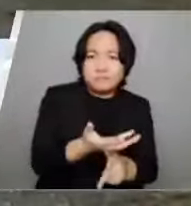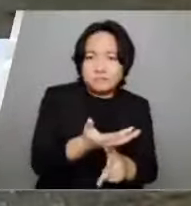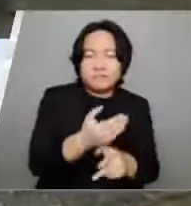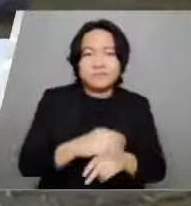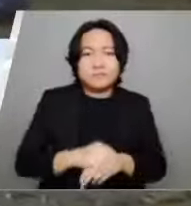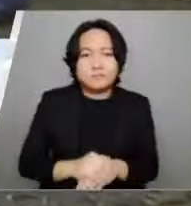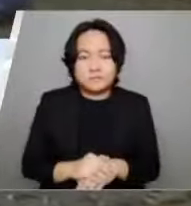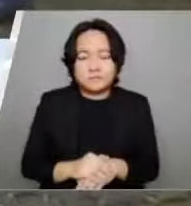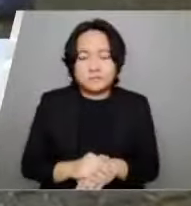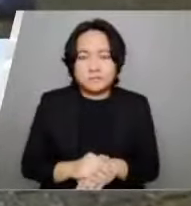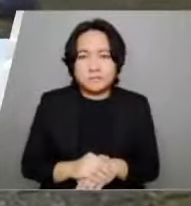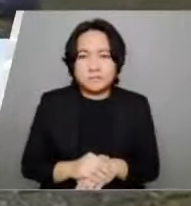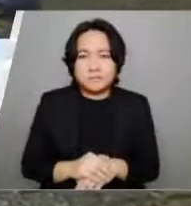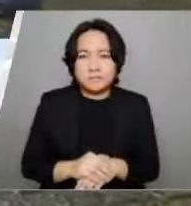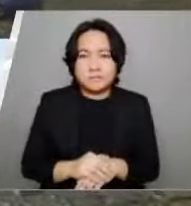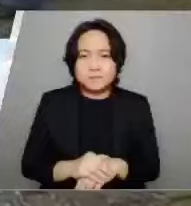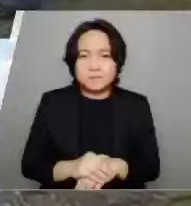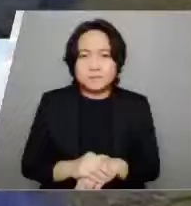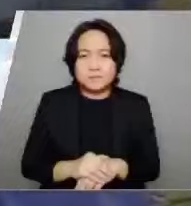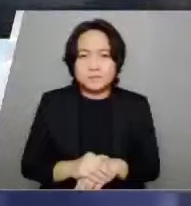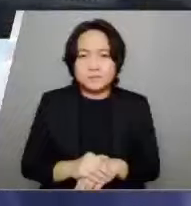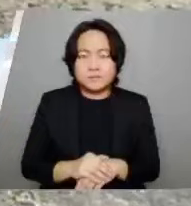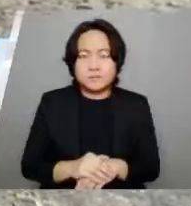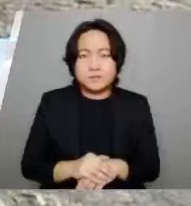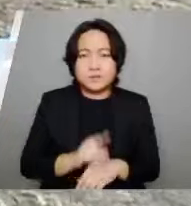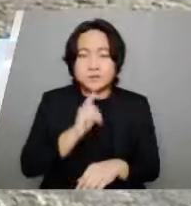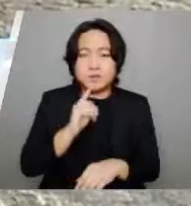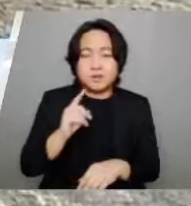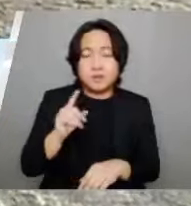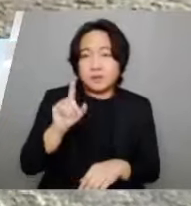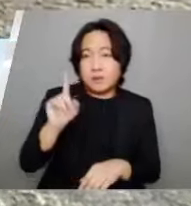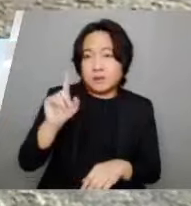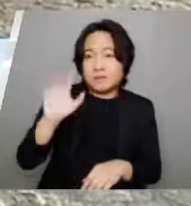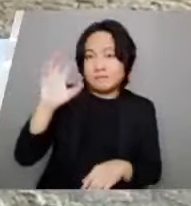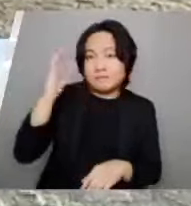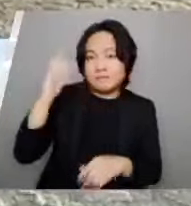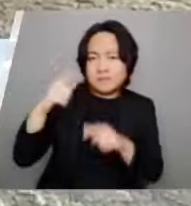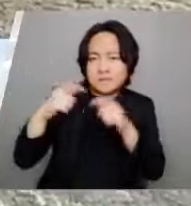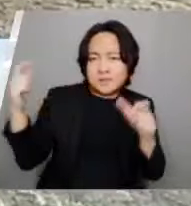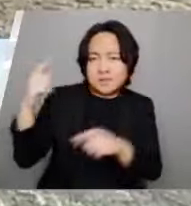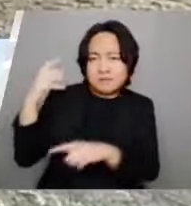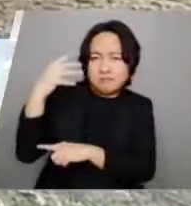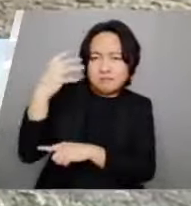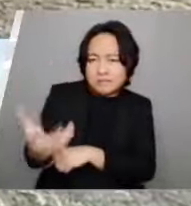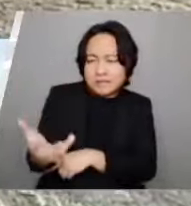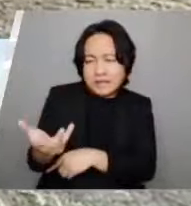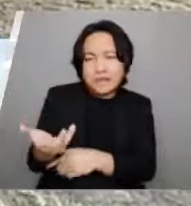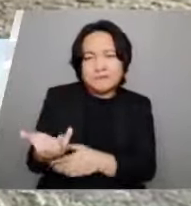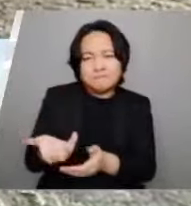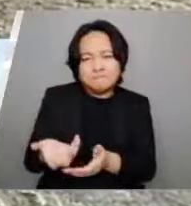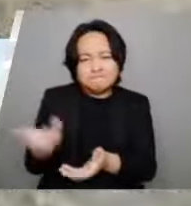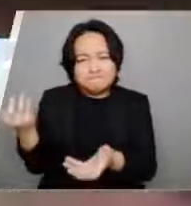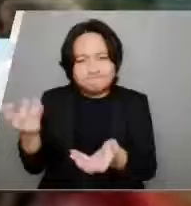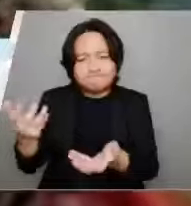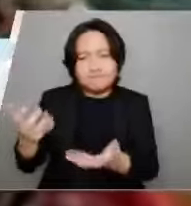Ferdinand ang isang malaking puno, kaya nagtulungan ang ilang kawani ng gobyerno para mabuksan agad ang